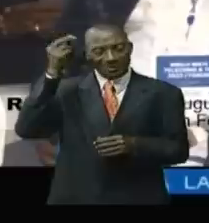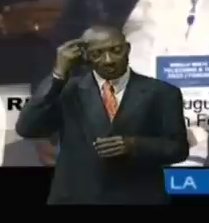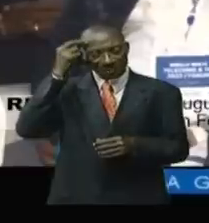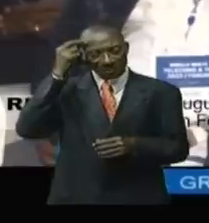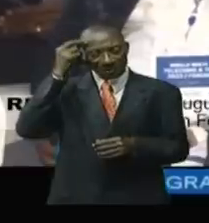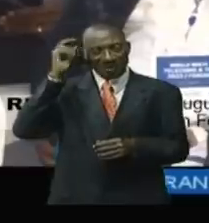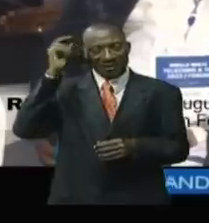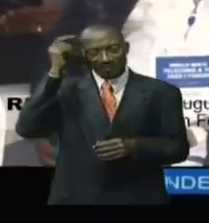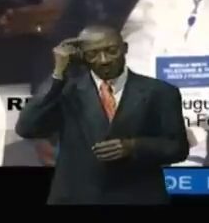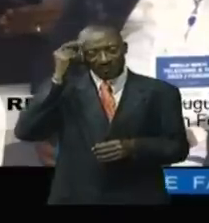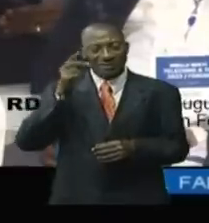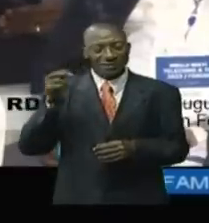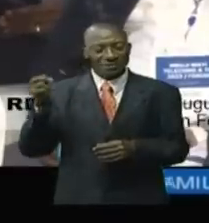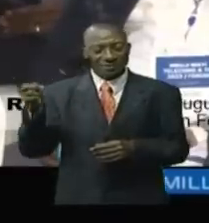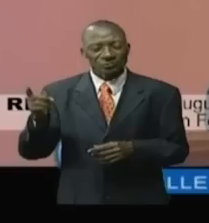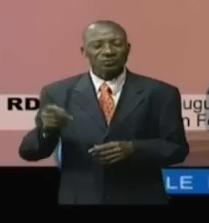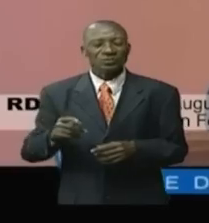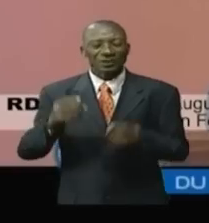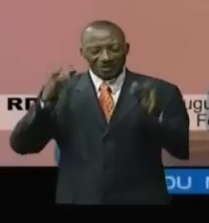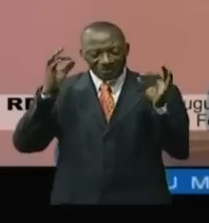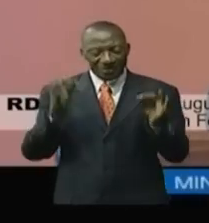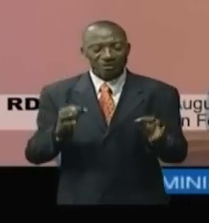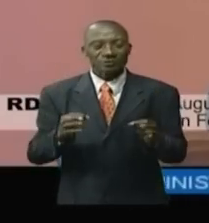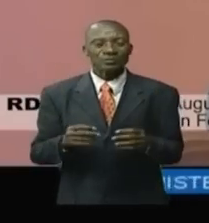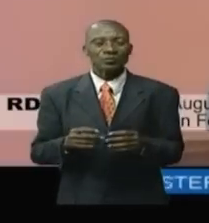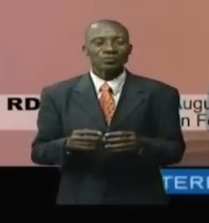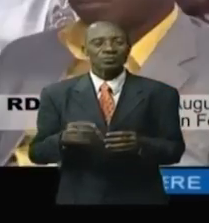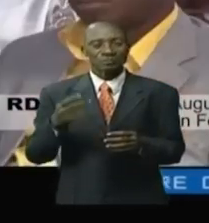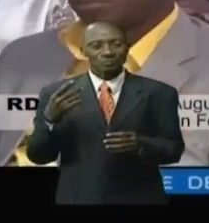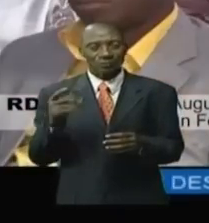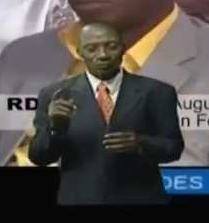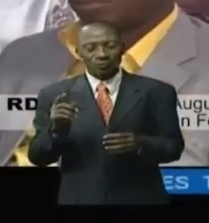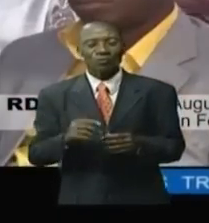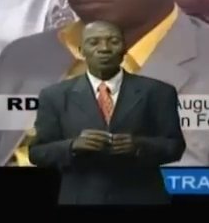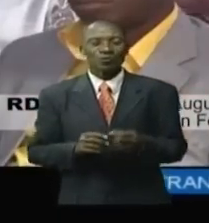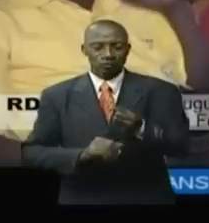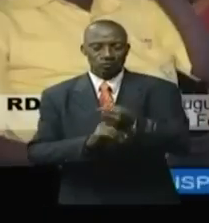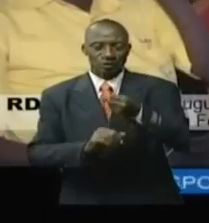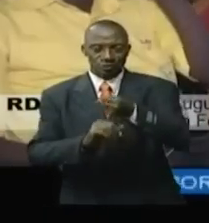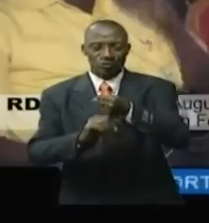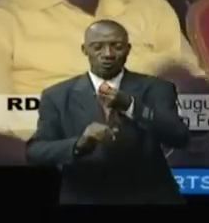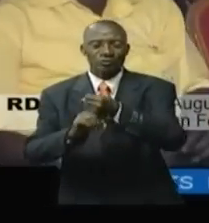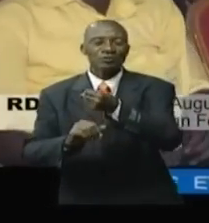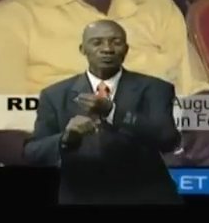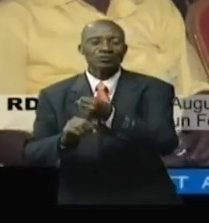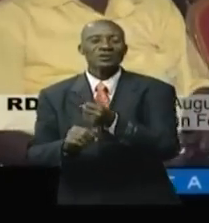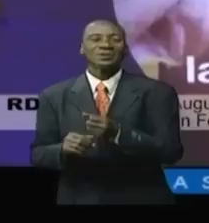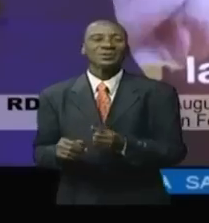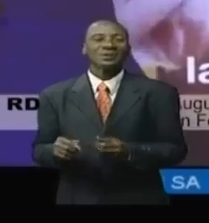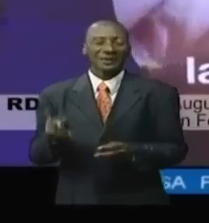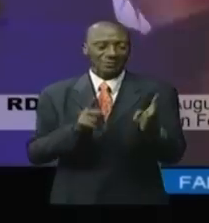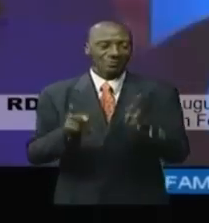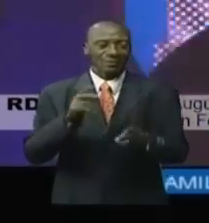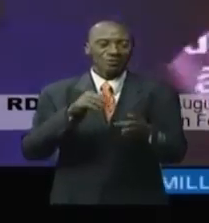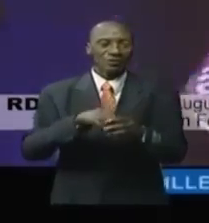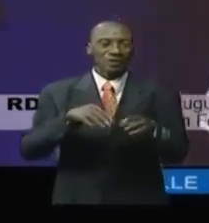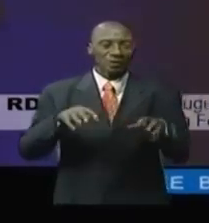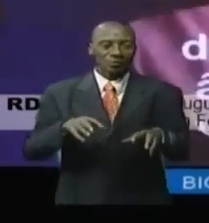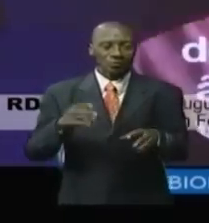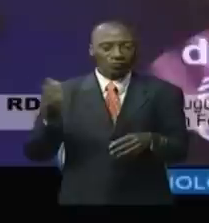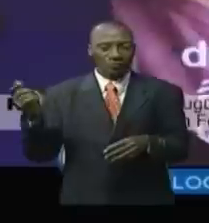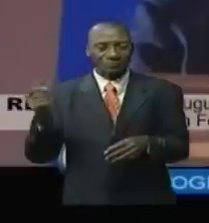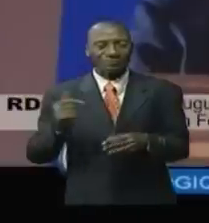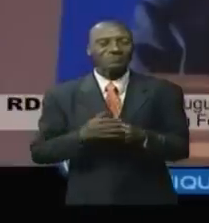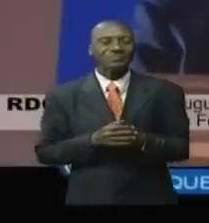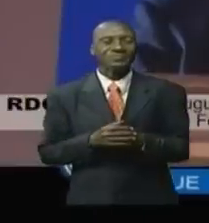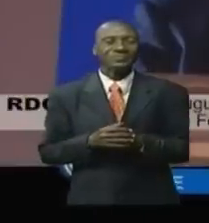grand nombre d'investisseurs pour renforcer les taux de pénétration jusque-là faibles en RDC. Dans la soirée de cette même